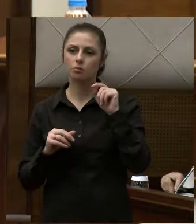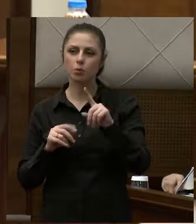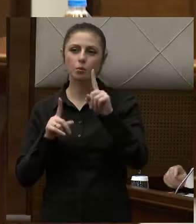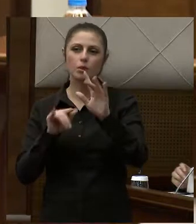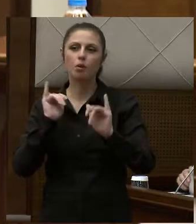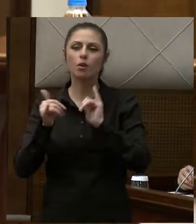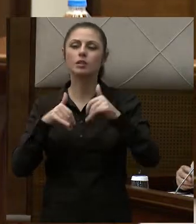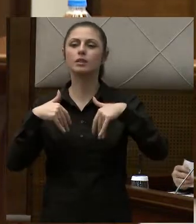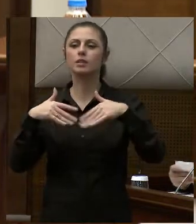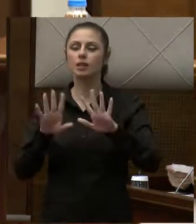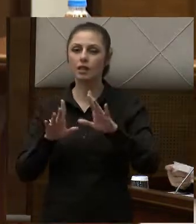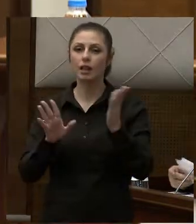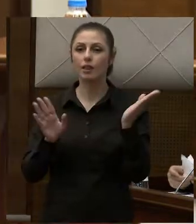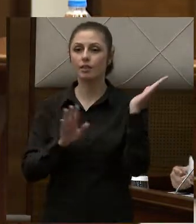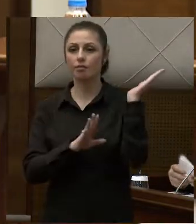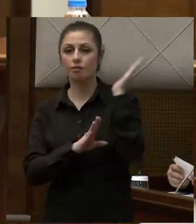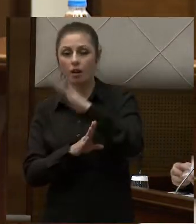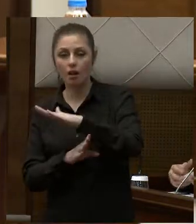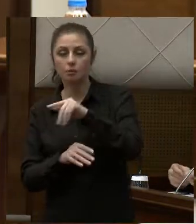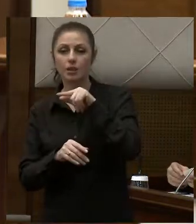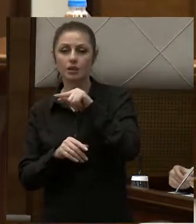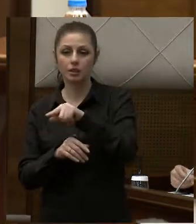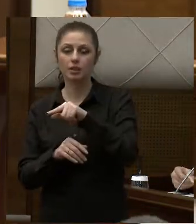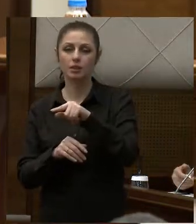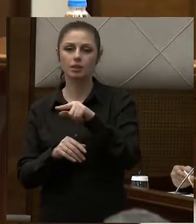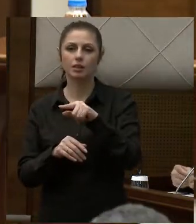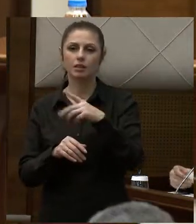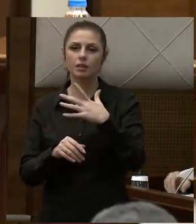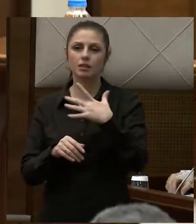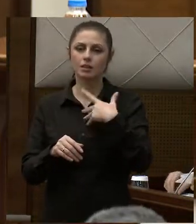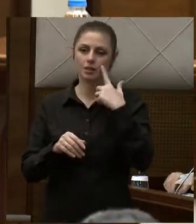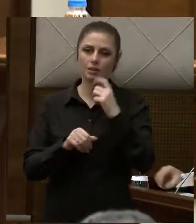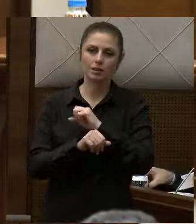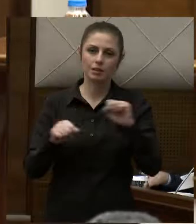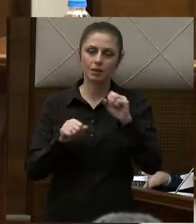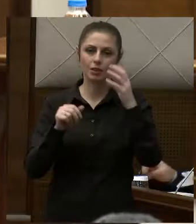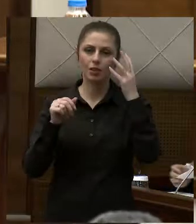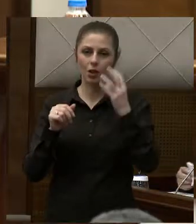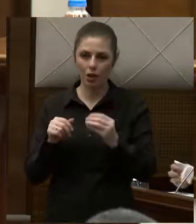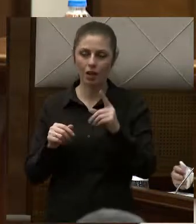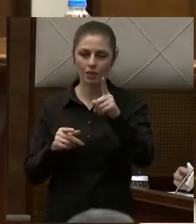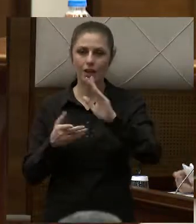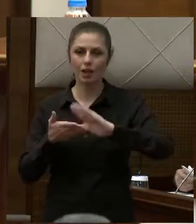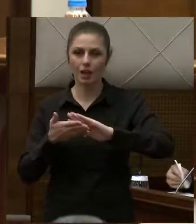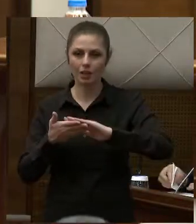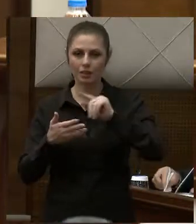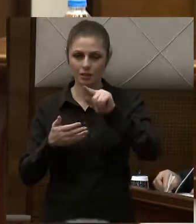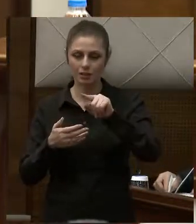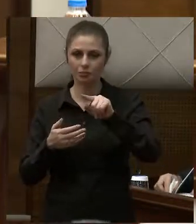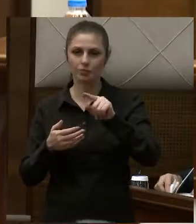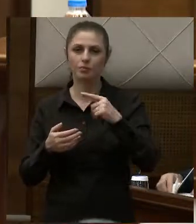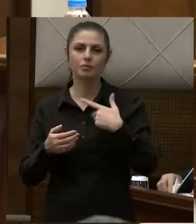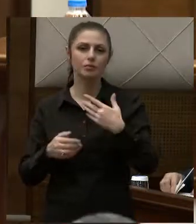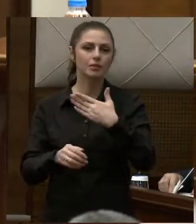Darbelerden mağdur olan bir arkadaşımızın. Bunu suistimal etmenin bir anlamı yok. O dönem ülkemizin